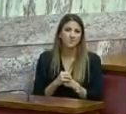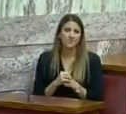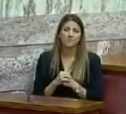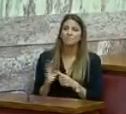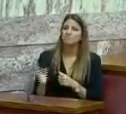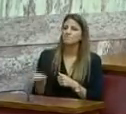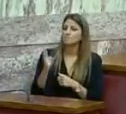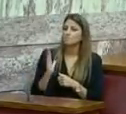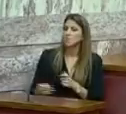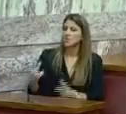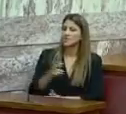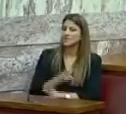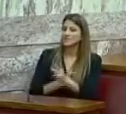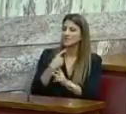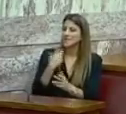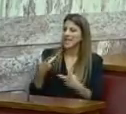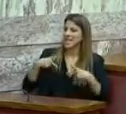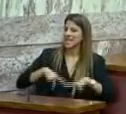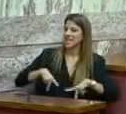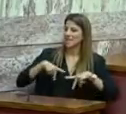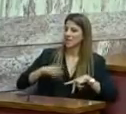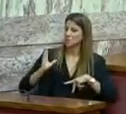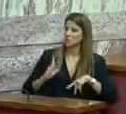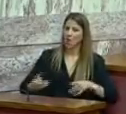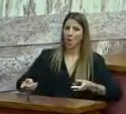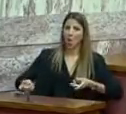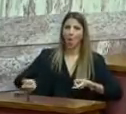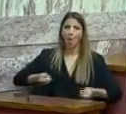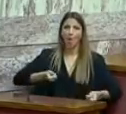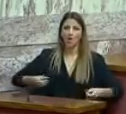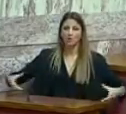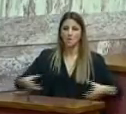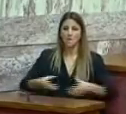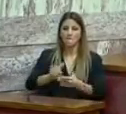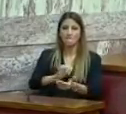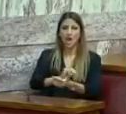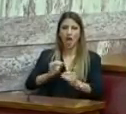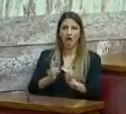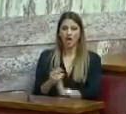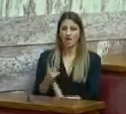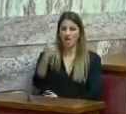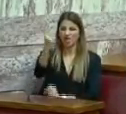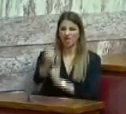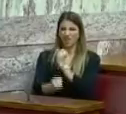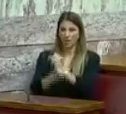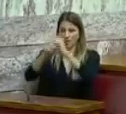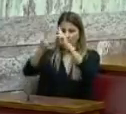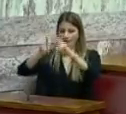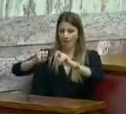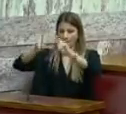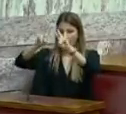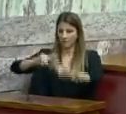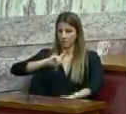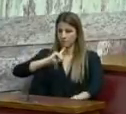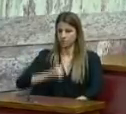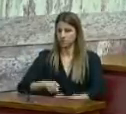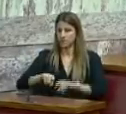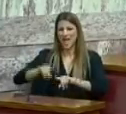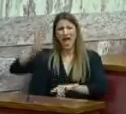κυβέρνηση να οργανώσει μια τέτοια σκευωρία 2 χρόνια τώρα δικαστικής διερεύνησης στις